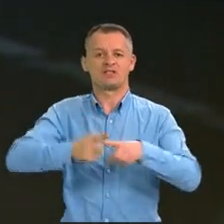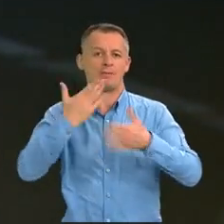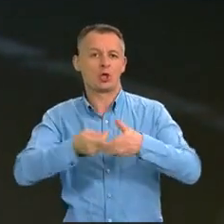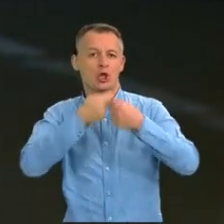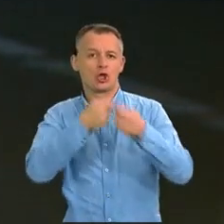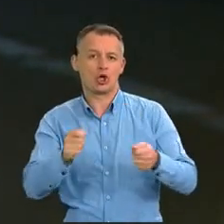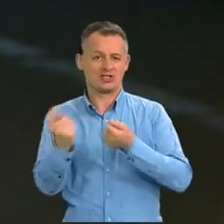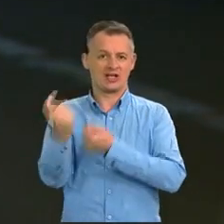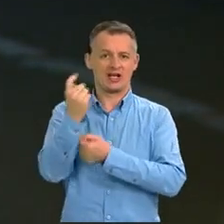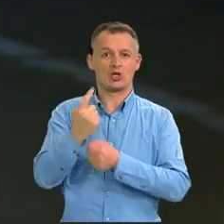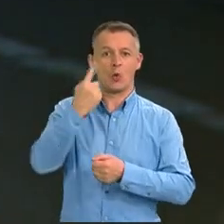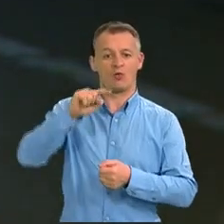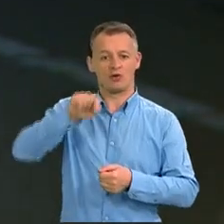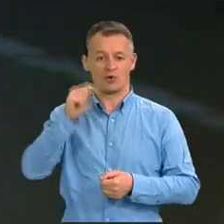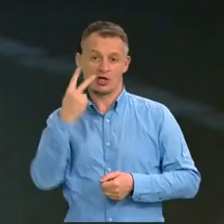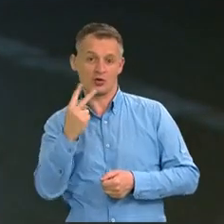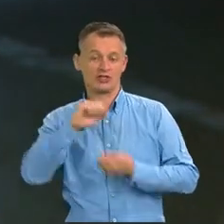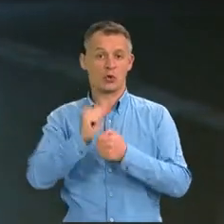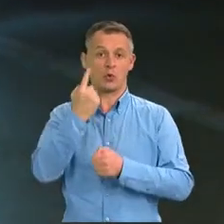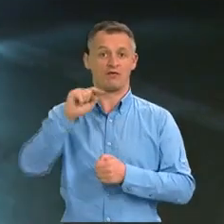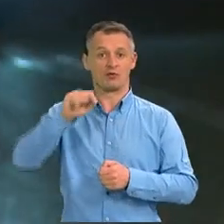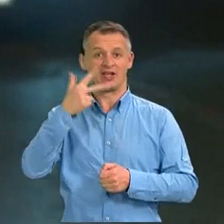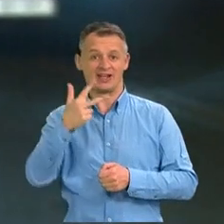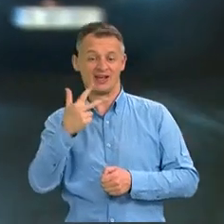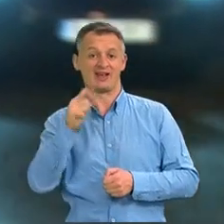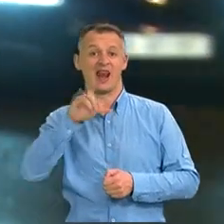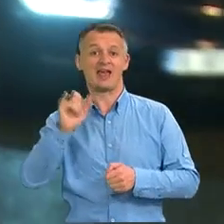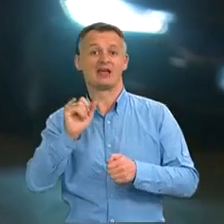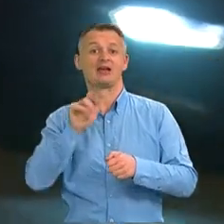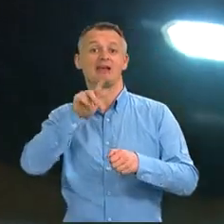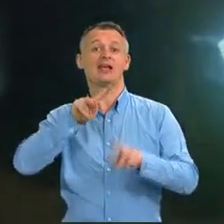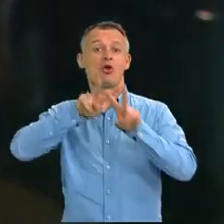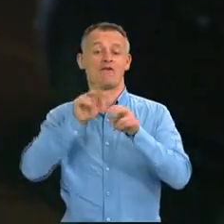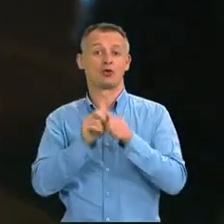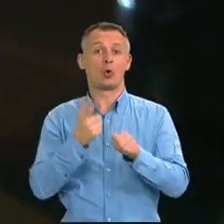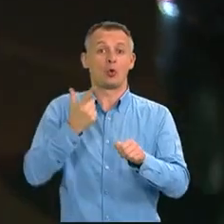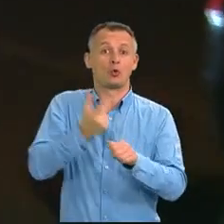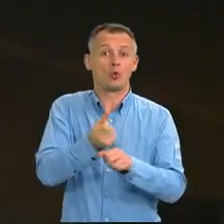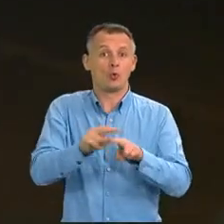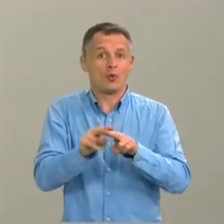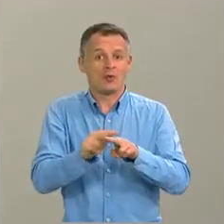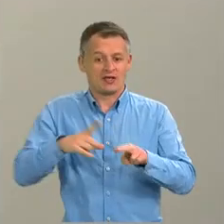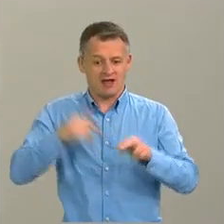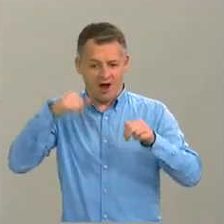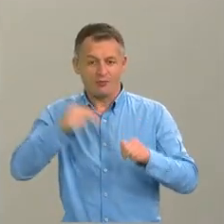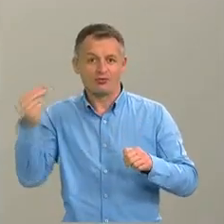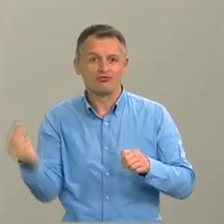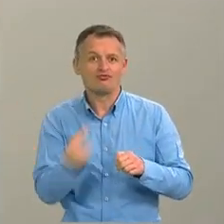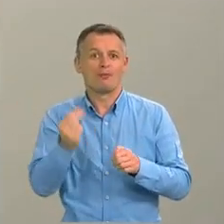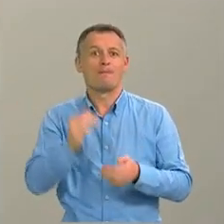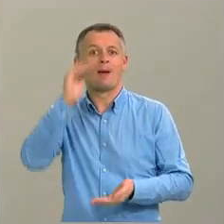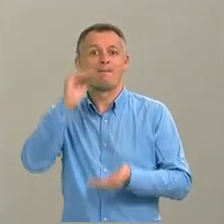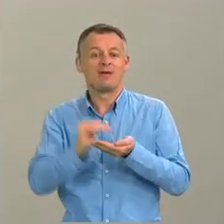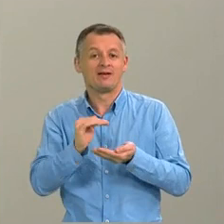de 1,2-1,3 lei kilowattul, adică dublu față de cât este acum prețul cel mai mic plafonat